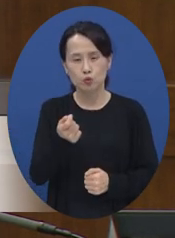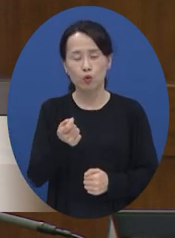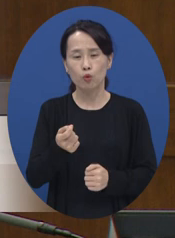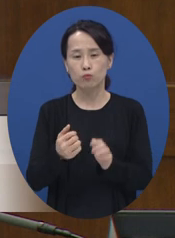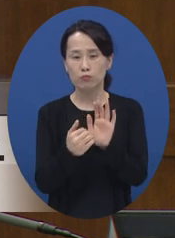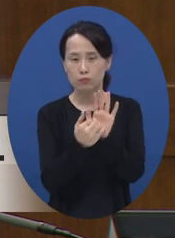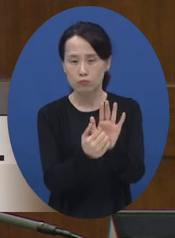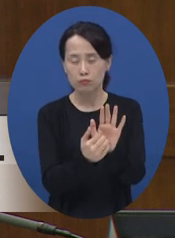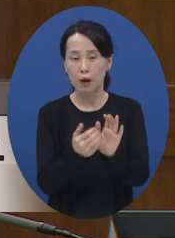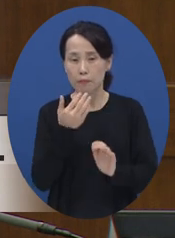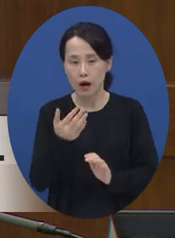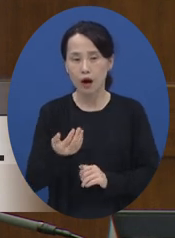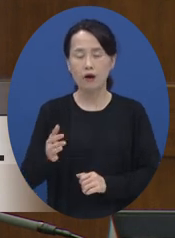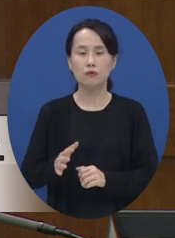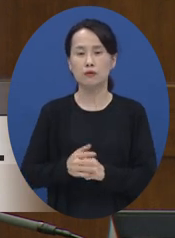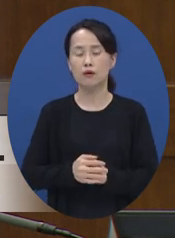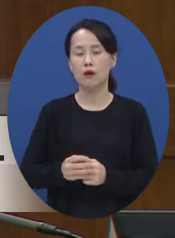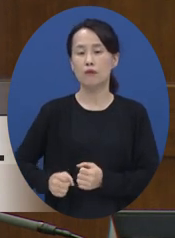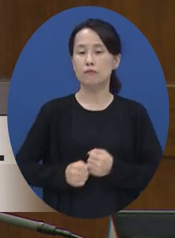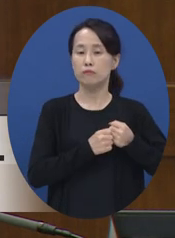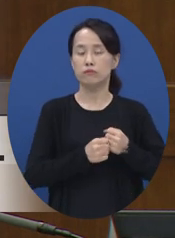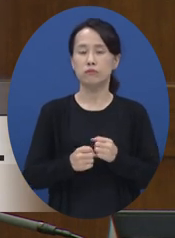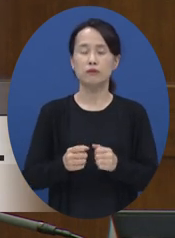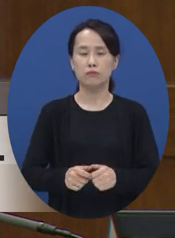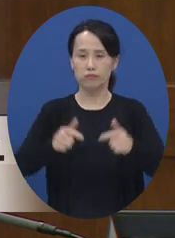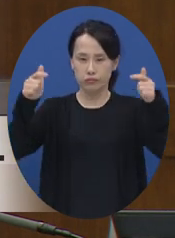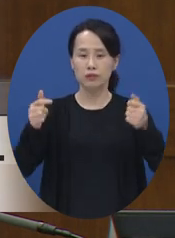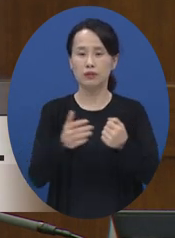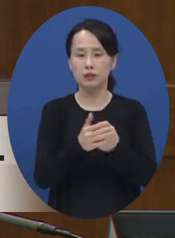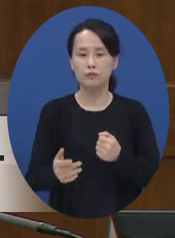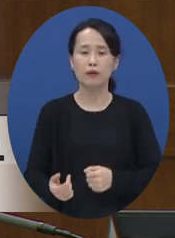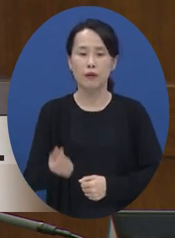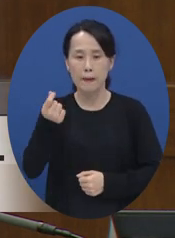가래로도 못 막는 사태가 혹시 생길 수 있기 때문에 아예 초기에